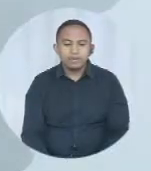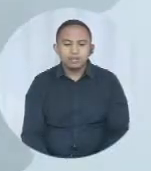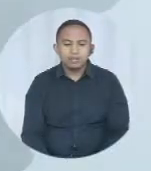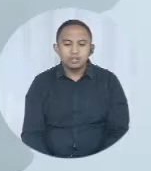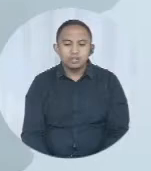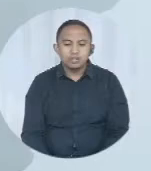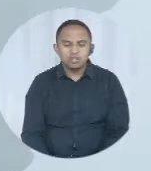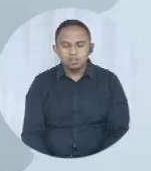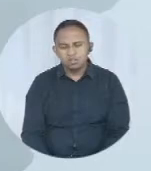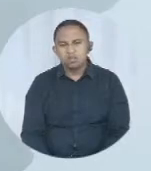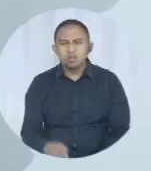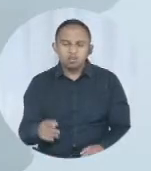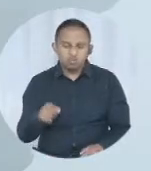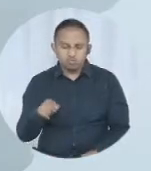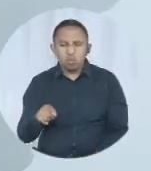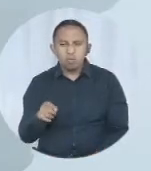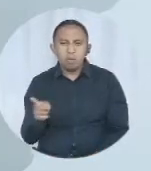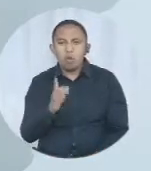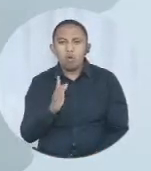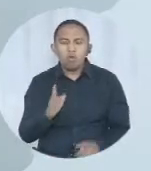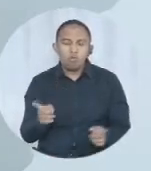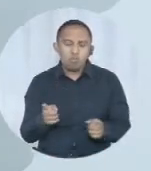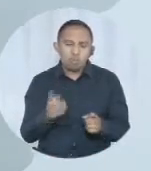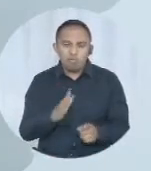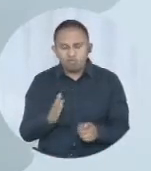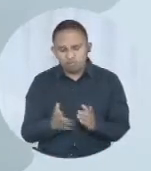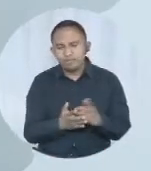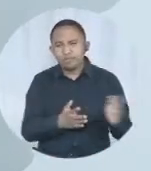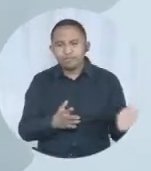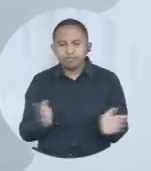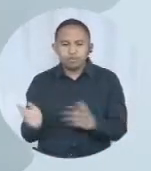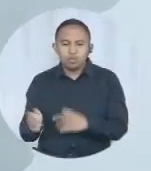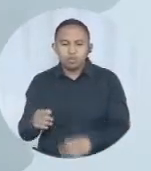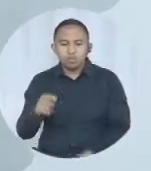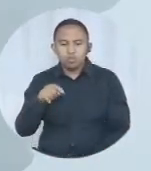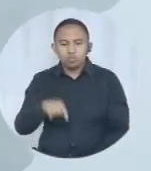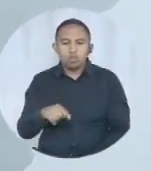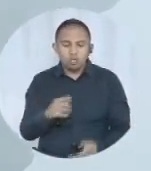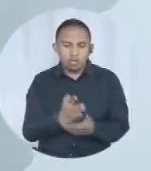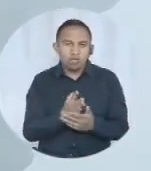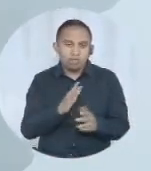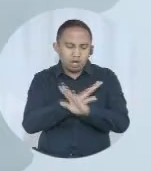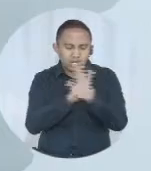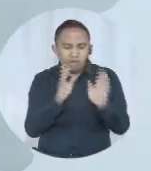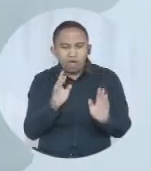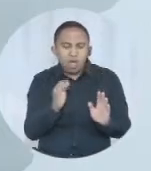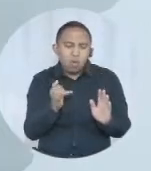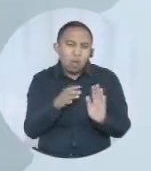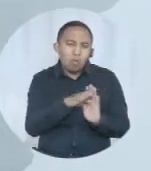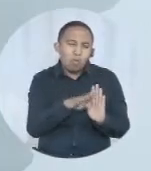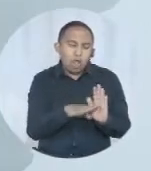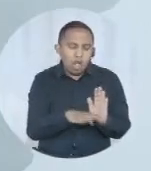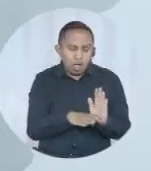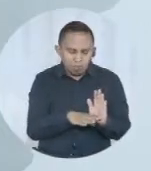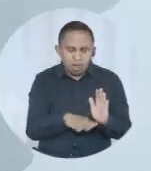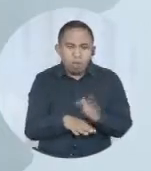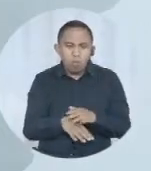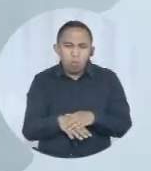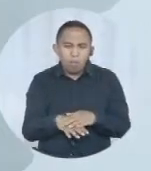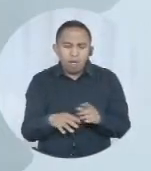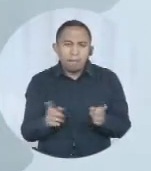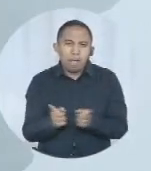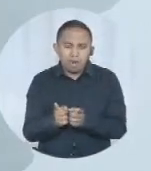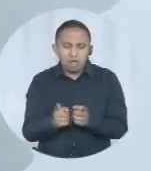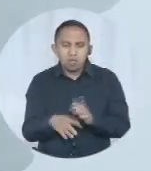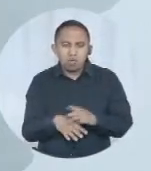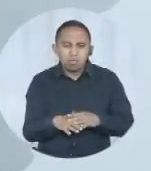Izay ny momba ireny mpilalao vaovao ireny fa efa fantatra ihany koa amin'izao fotoana izao ny fandaharam-potoana ho an'ny bare ao anatin'izay